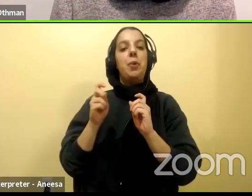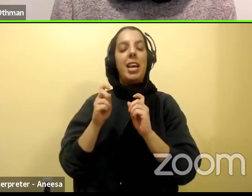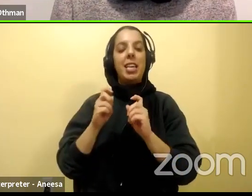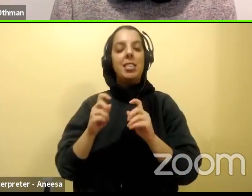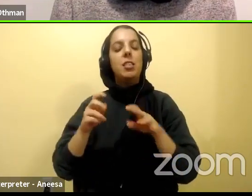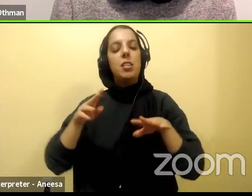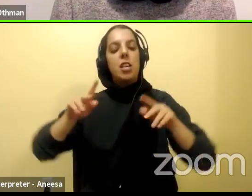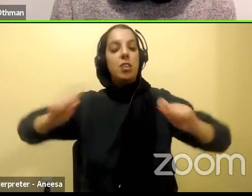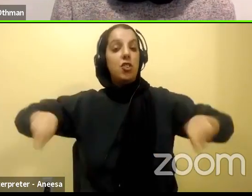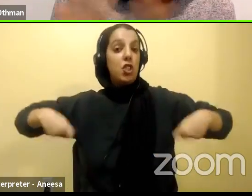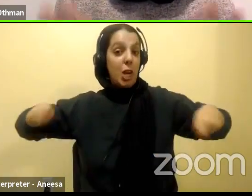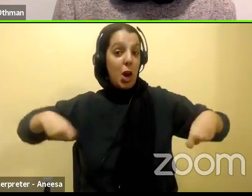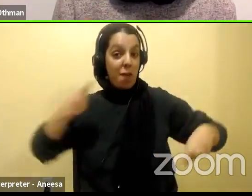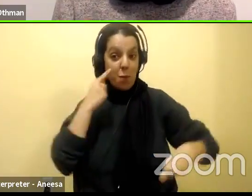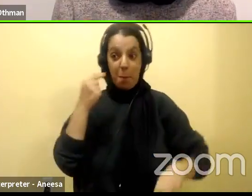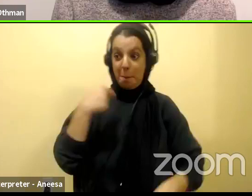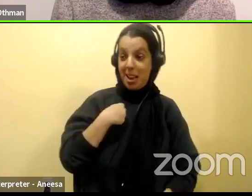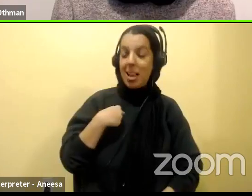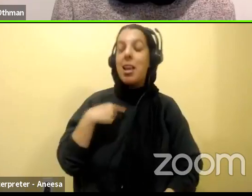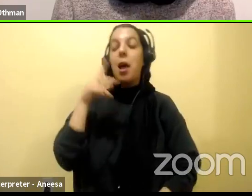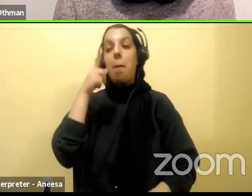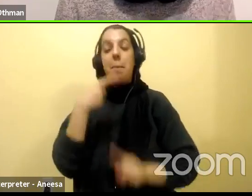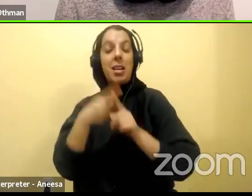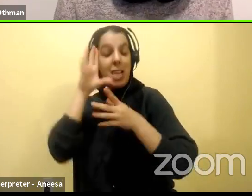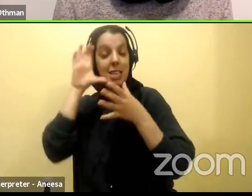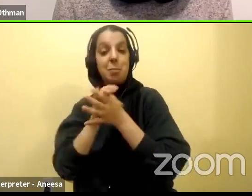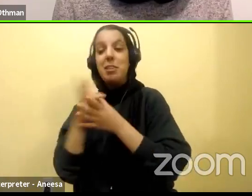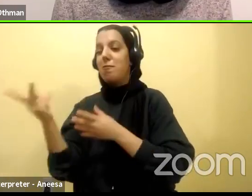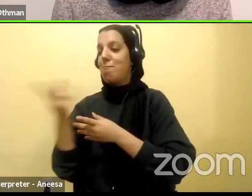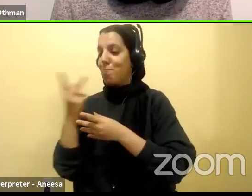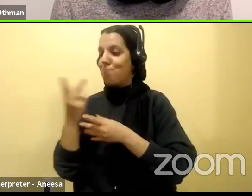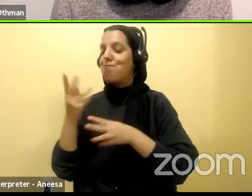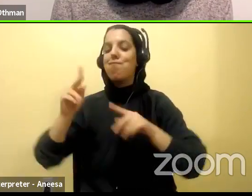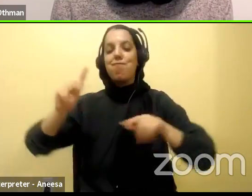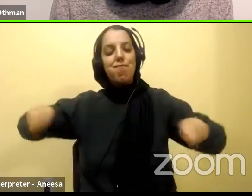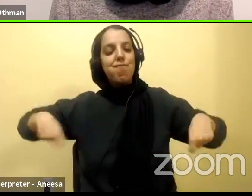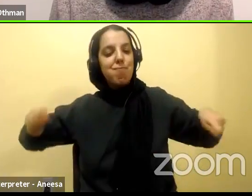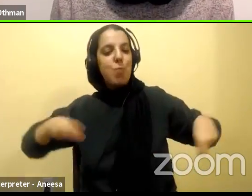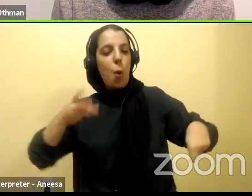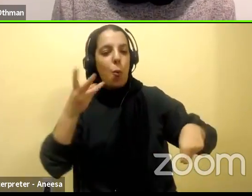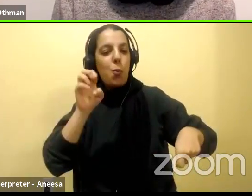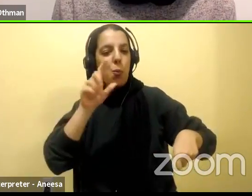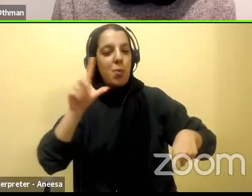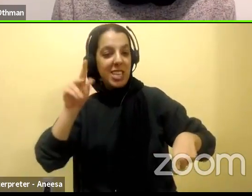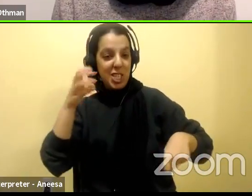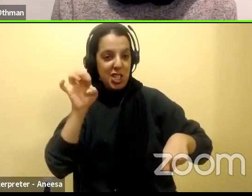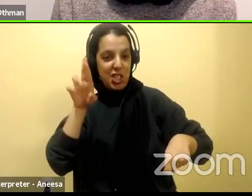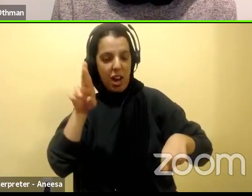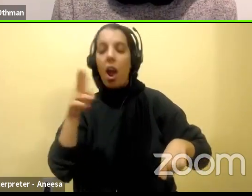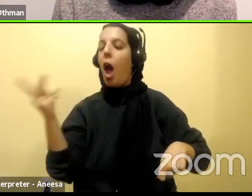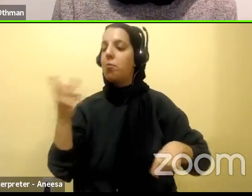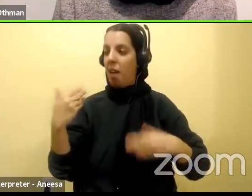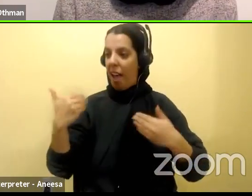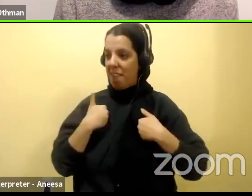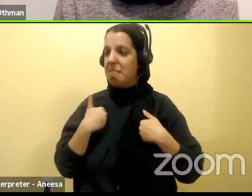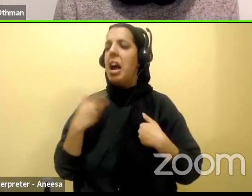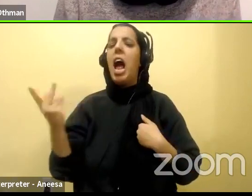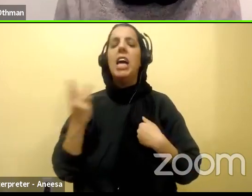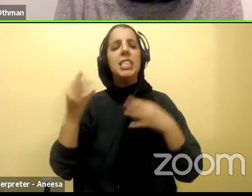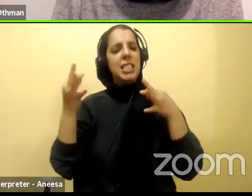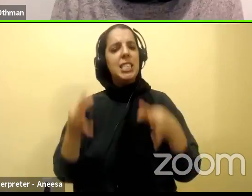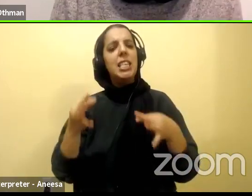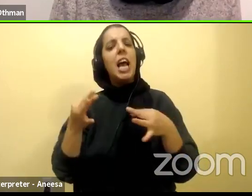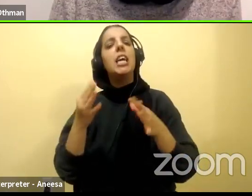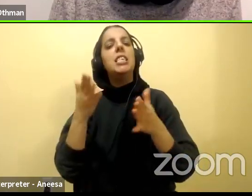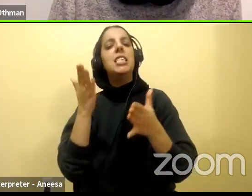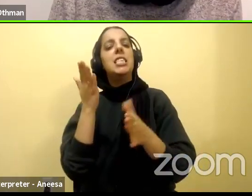husband. And after that opportunity came, we decided to volunteer and work in providing psychological support for modern disabilities